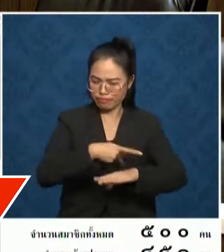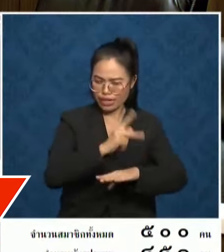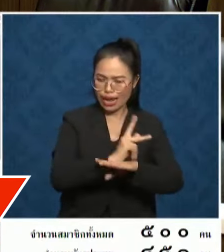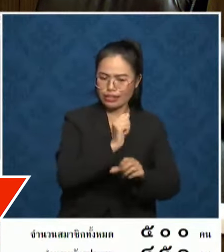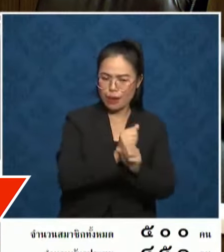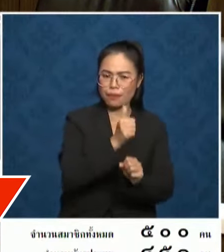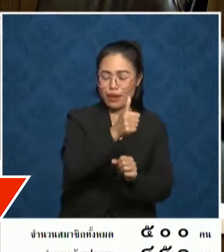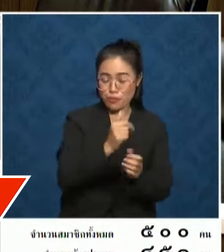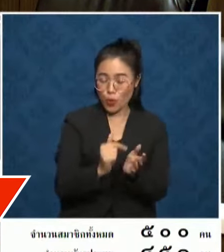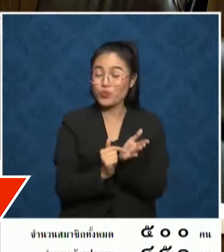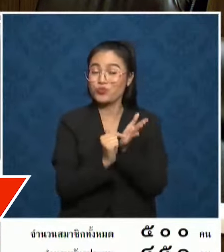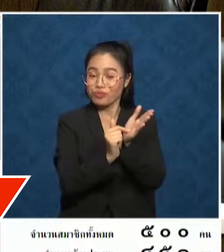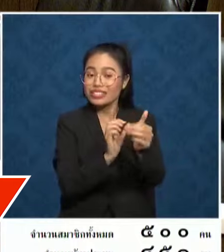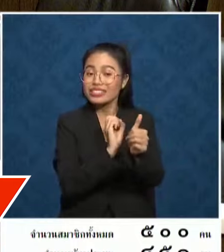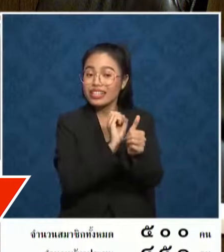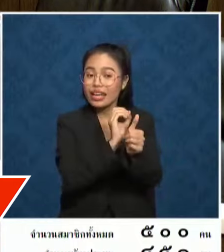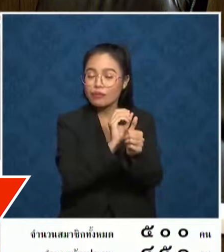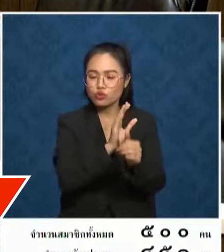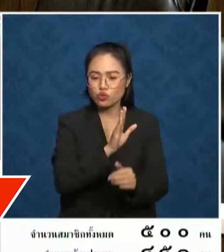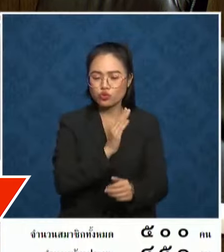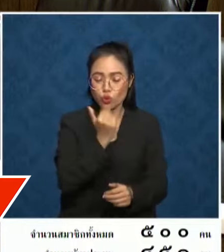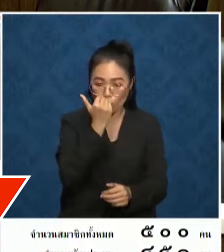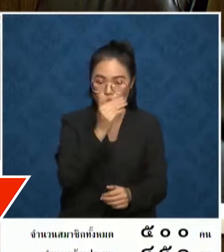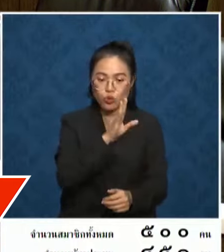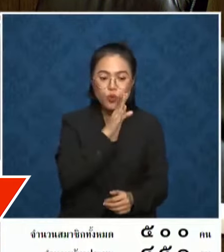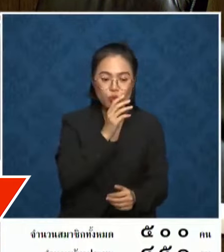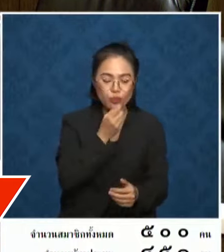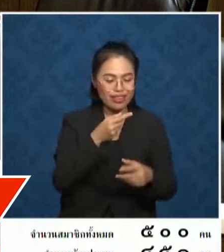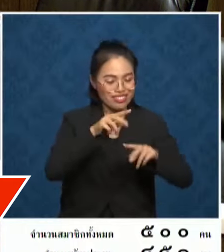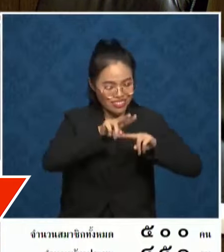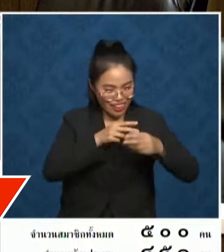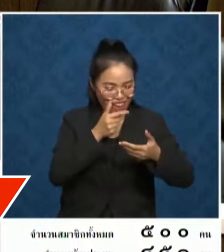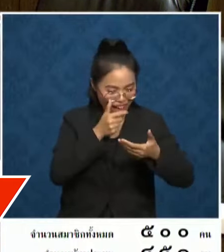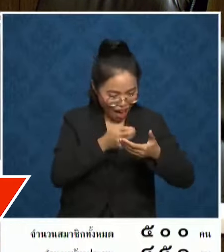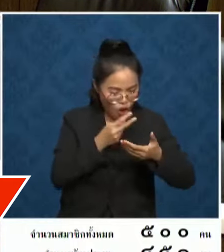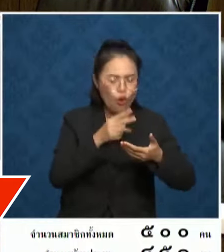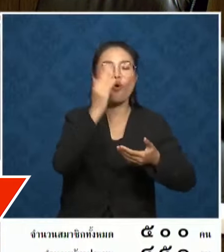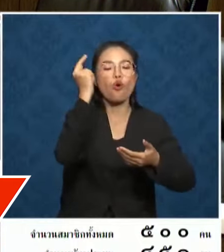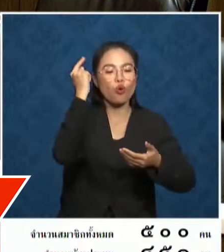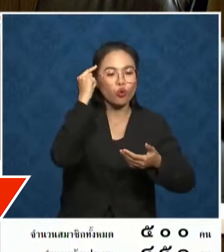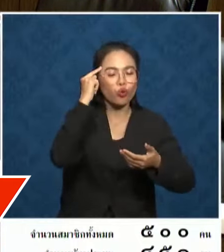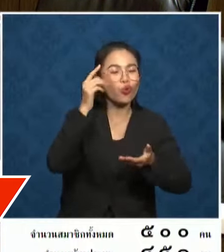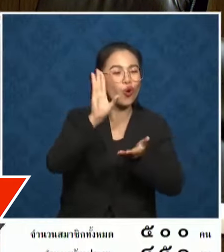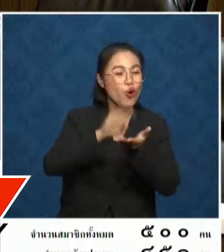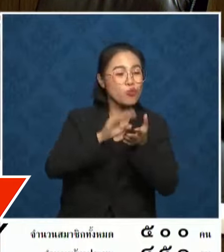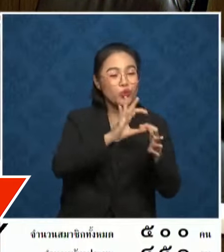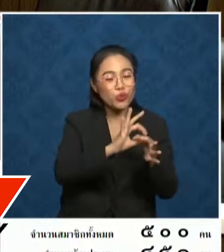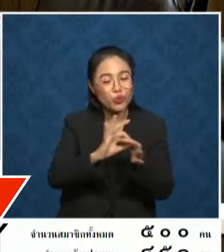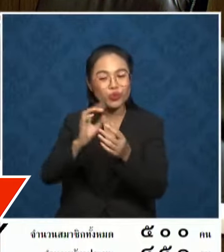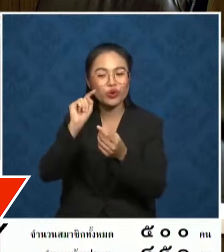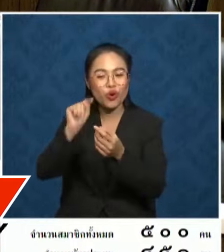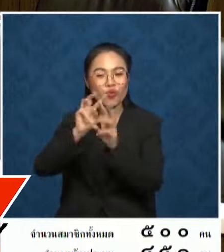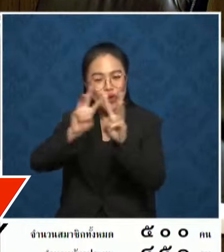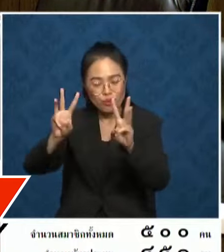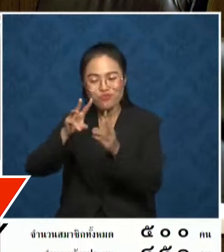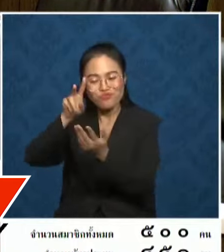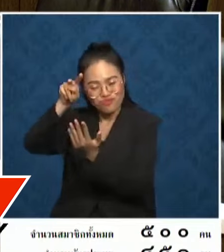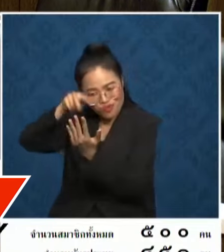ท